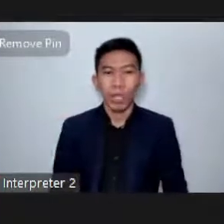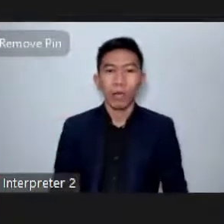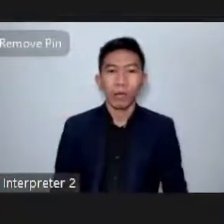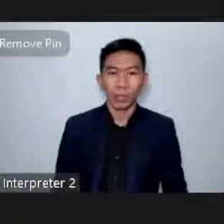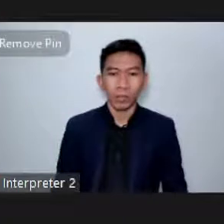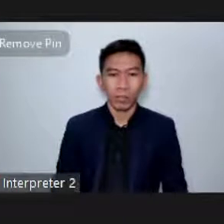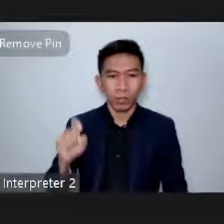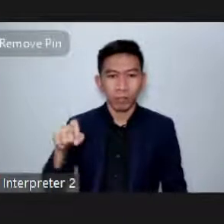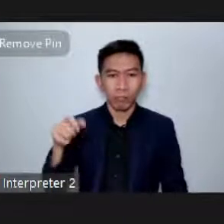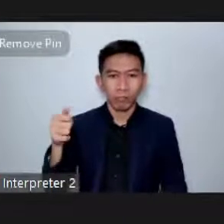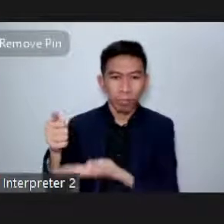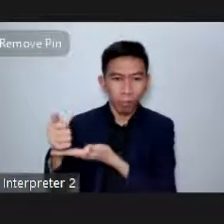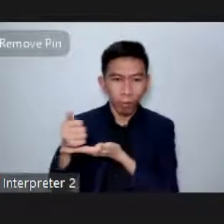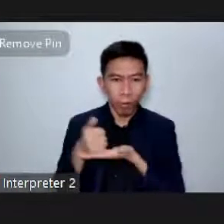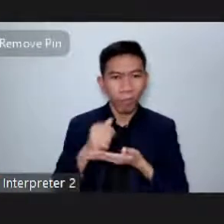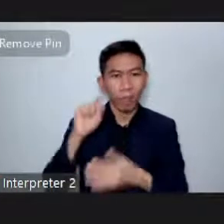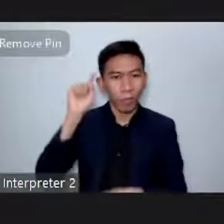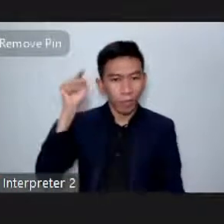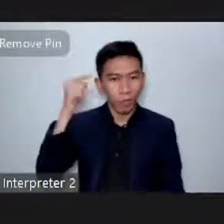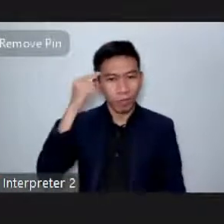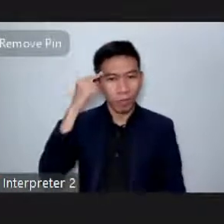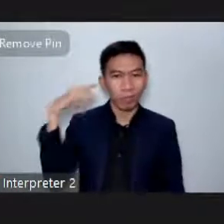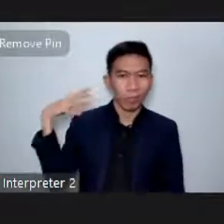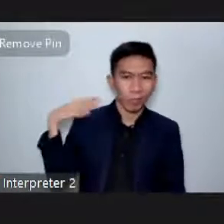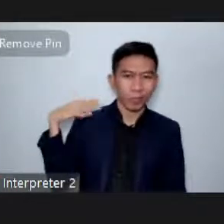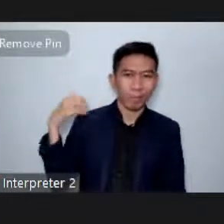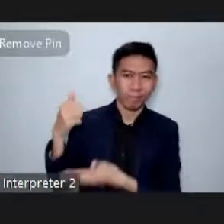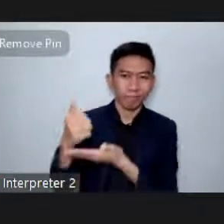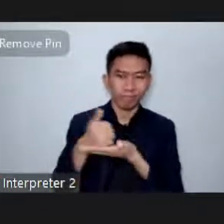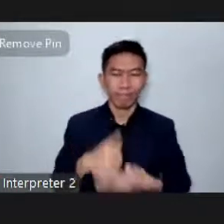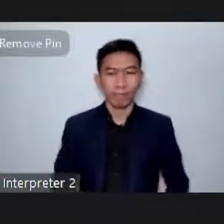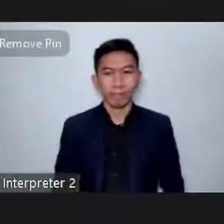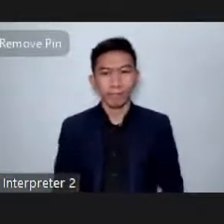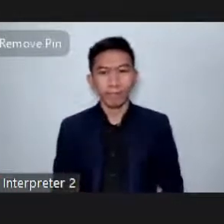Kaya ang tulong na lang ng ating pamahalaan ang kinahintay ko.